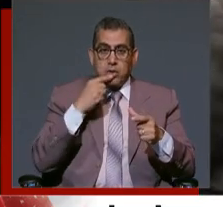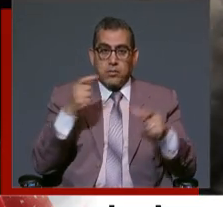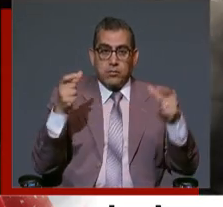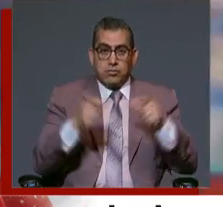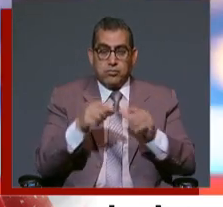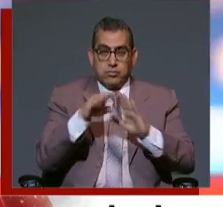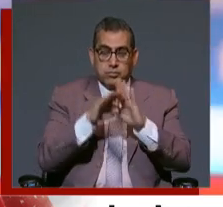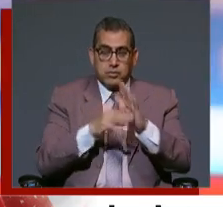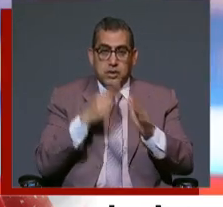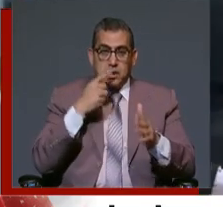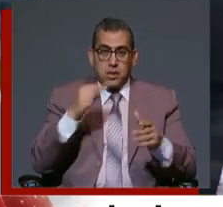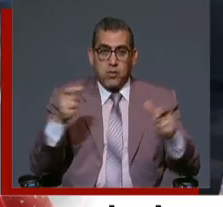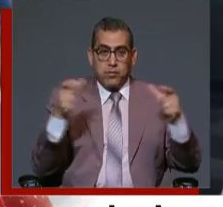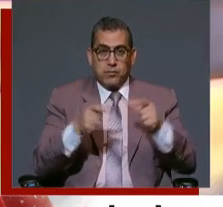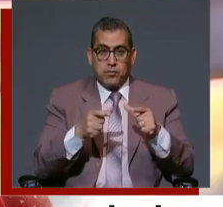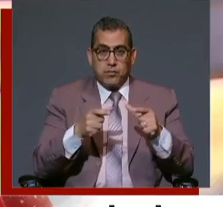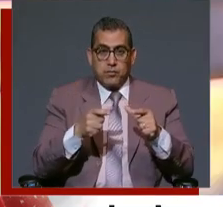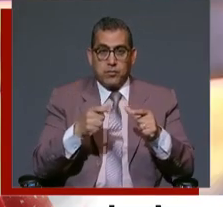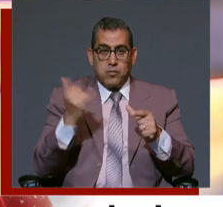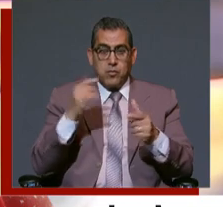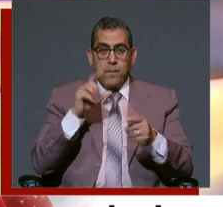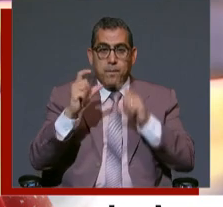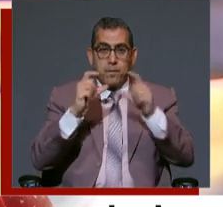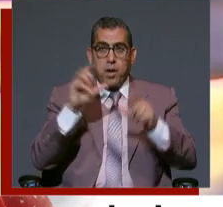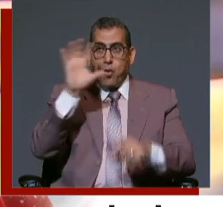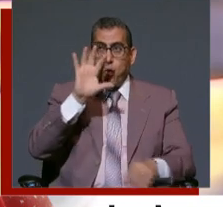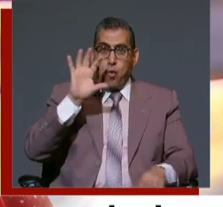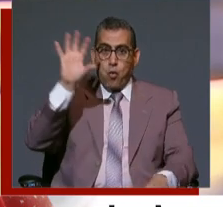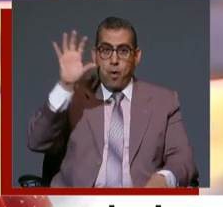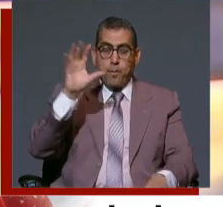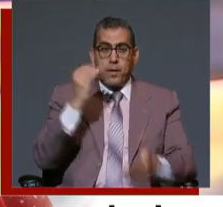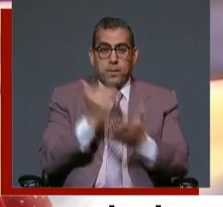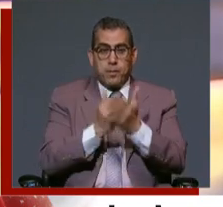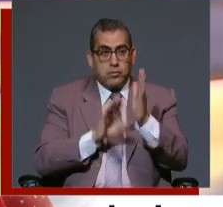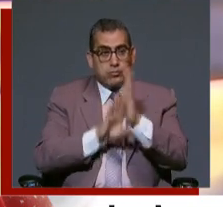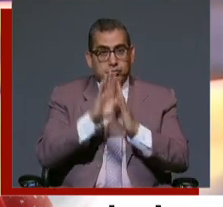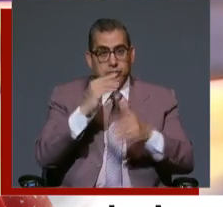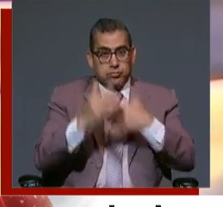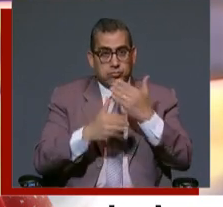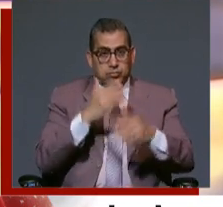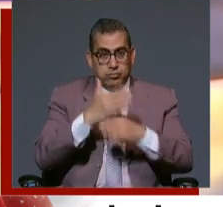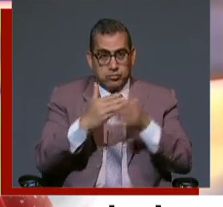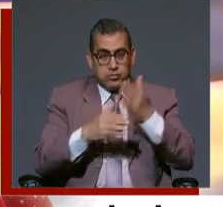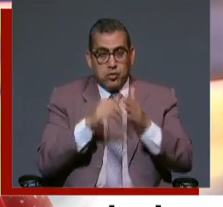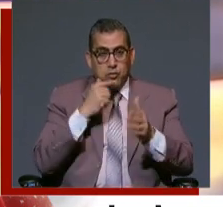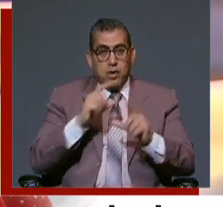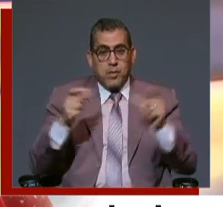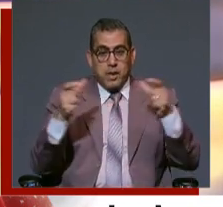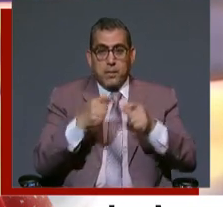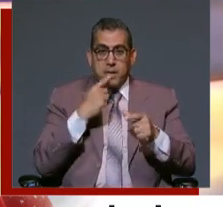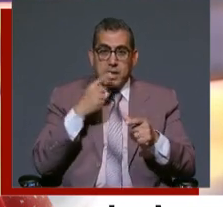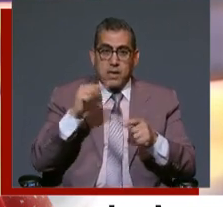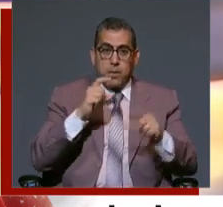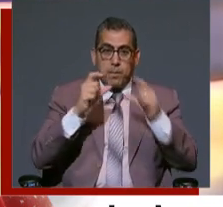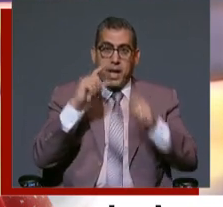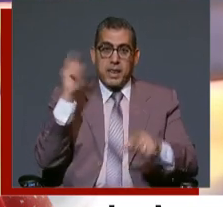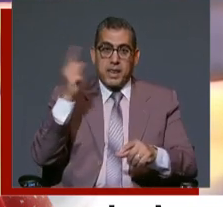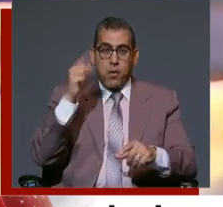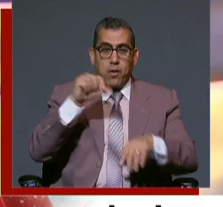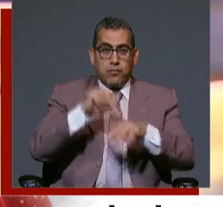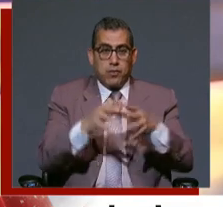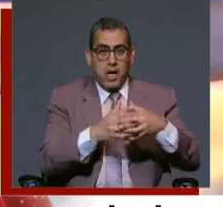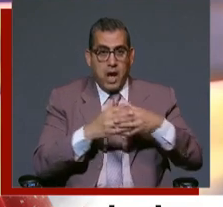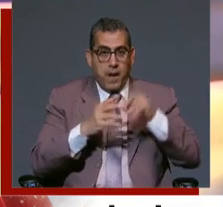الاجتماع السنوي للبنك الأوروبي لإعادة الإعمار والتنمية في سمرقند، وقبلها كان اجتماعات السنوية للبنك الدولي في واشنطن،